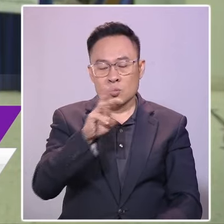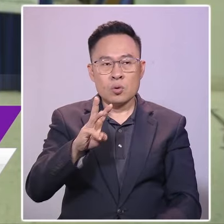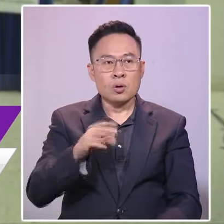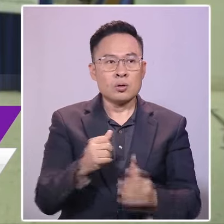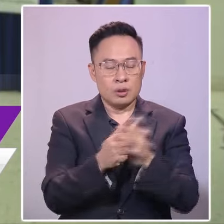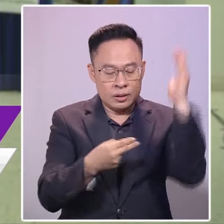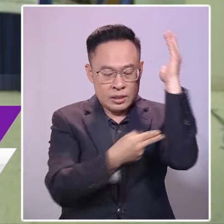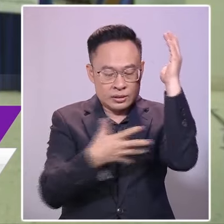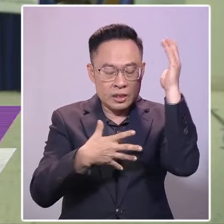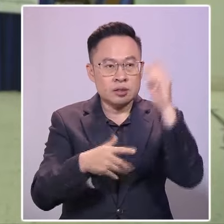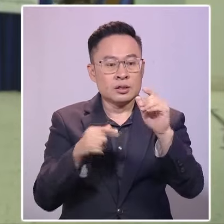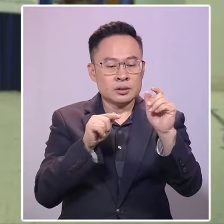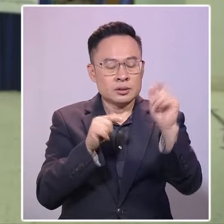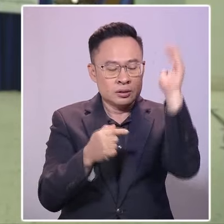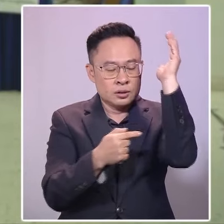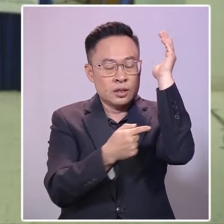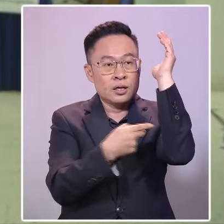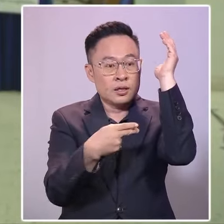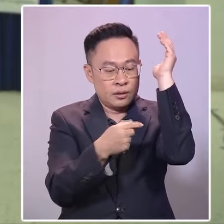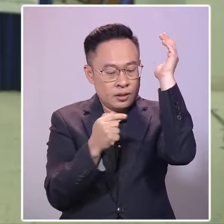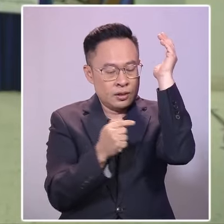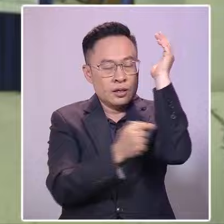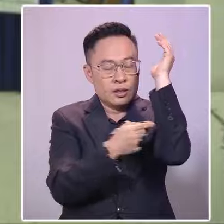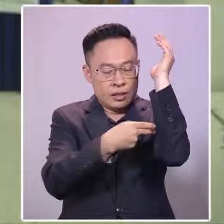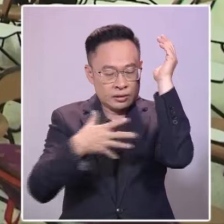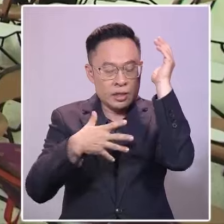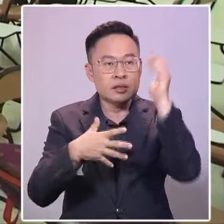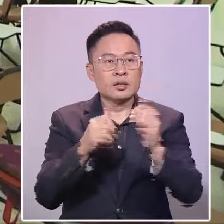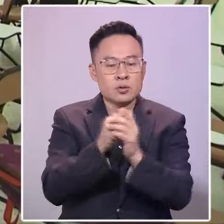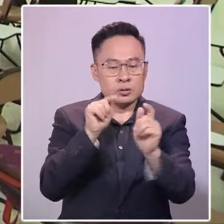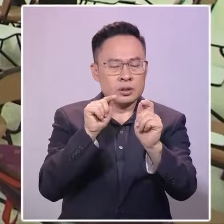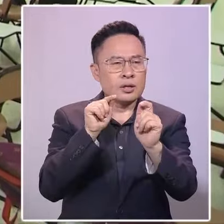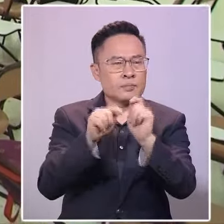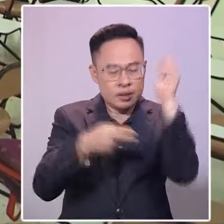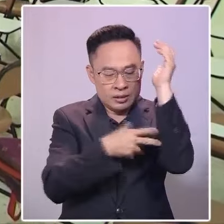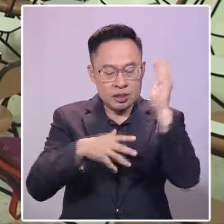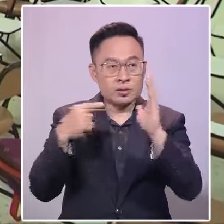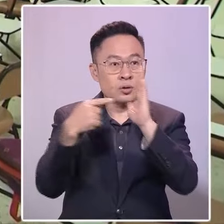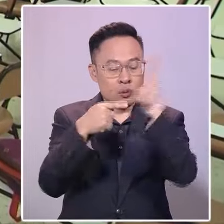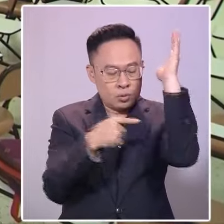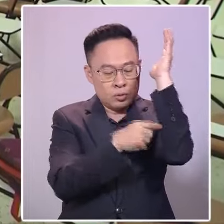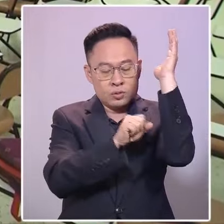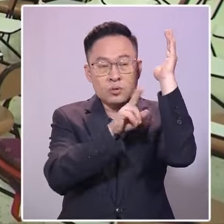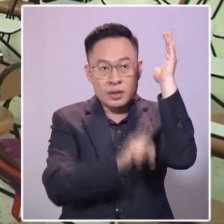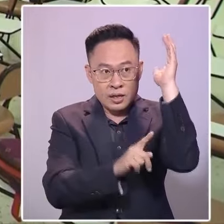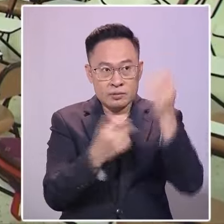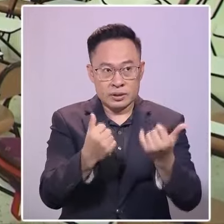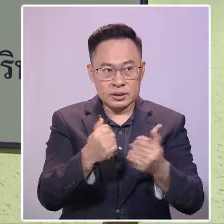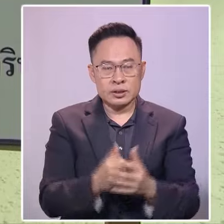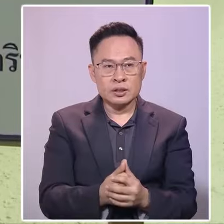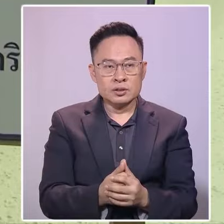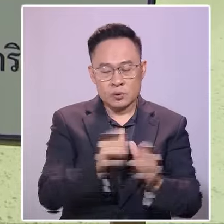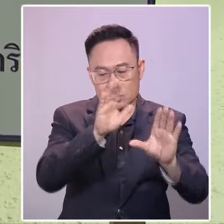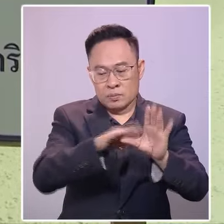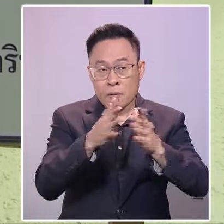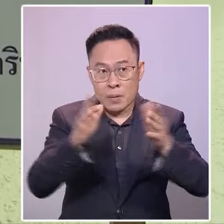ซึ่งเป็นอำเภอที่มีผู้มาสมัครเยอะสุดของจังหวัดสงขลาครับบรรยากาศณสถานที่เลือกตั้งสมาชิกวุฒิสภาของอำเภอหาดใหญ่จังหวัดสงขล